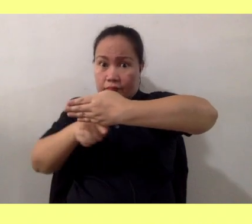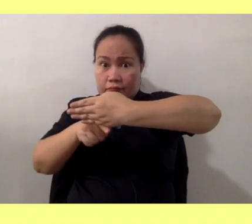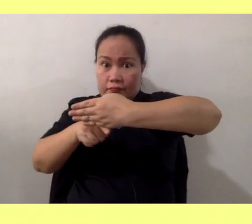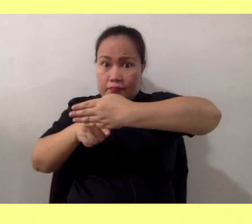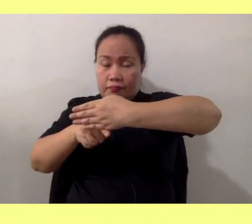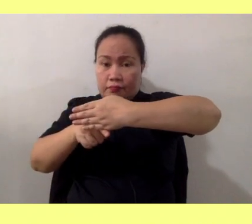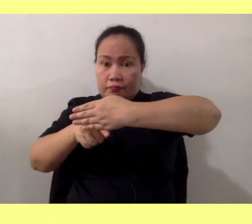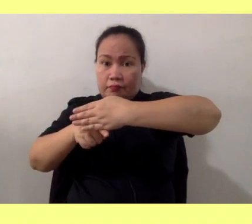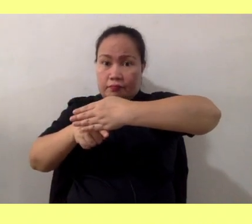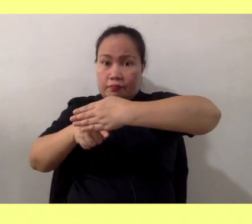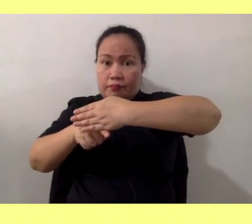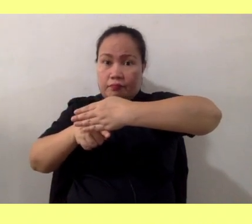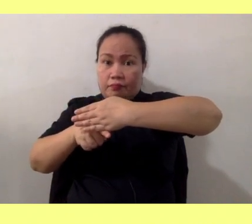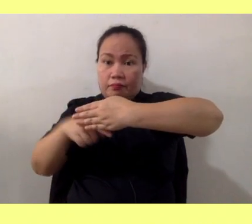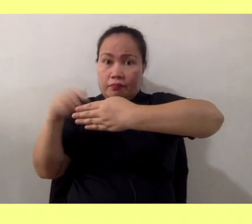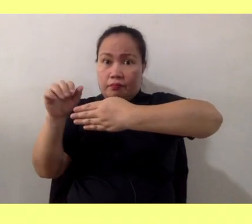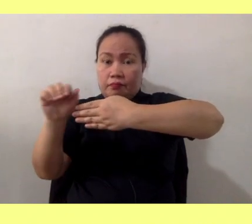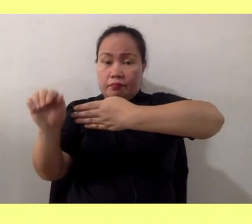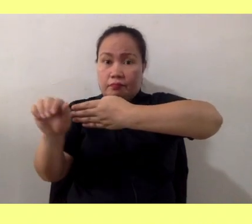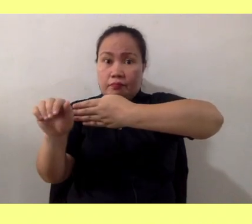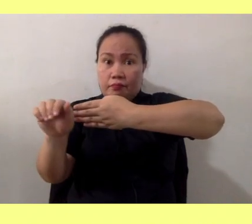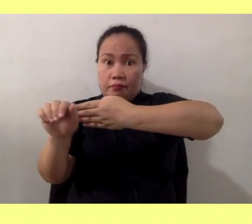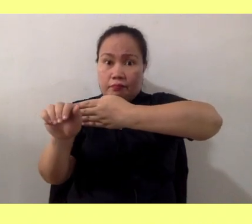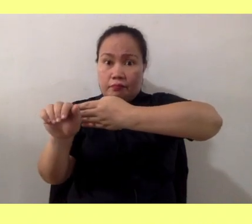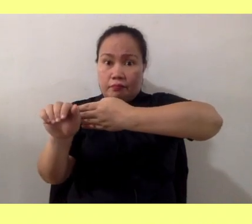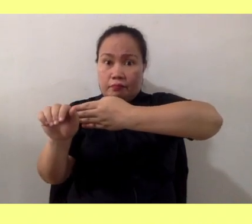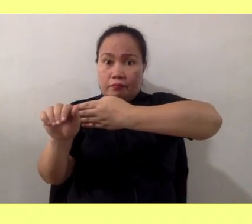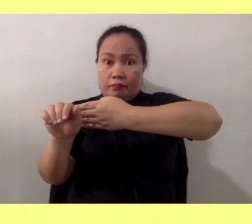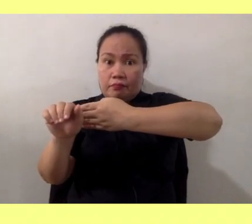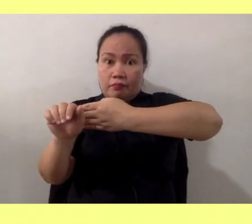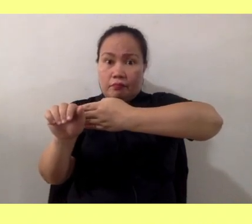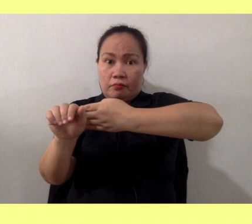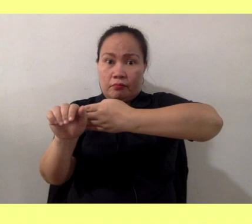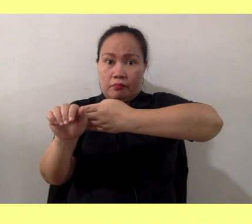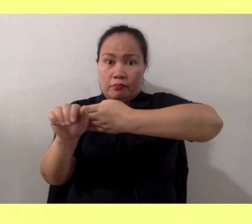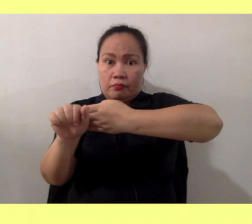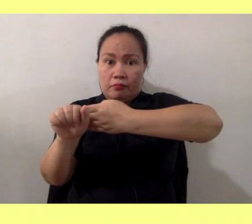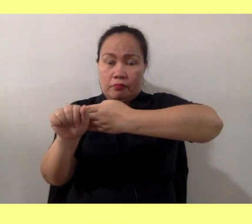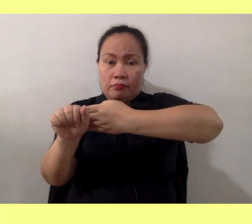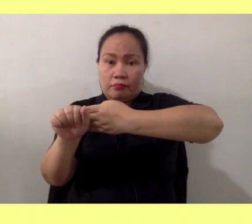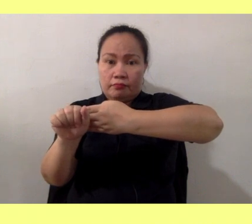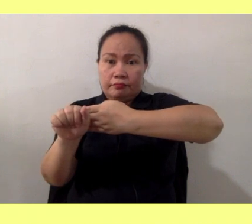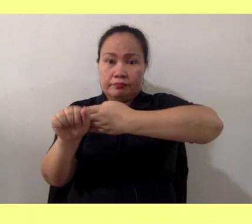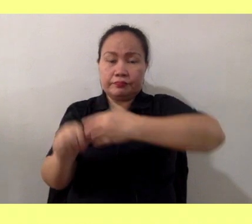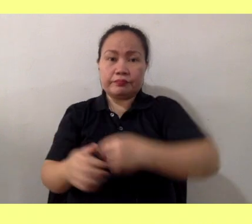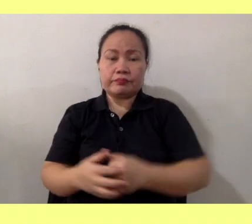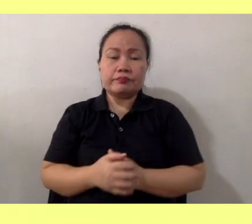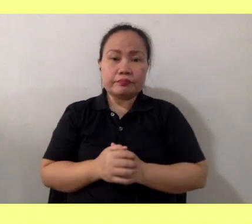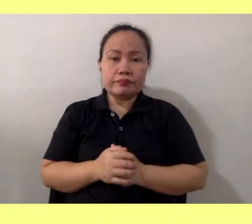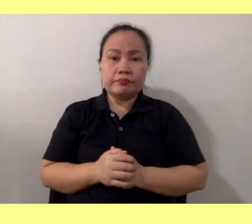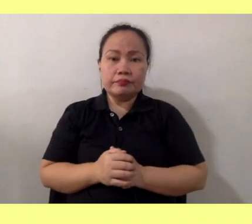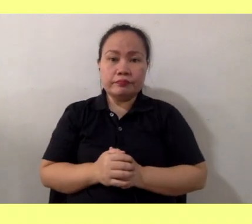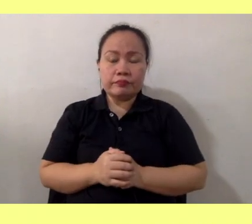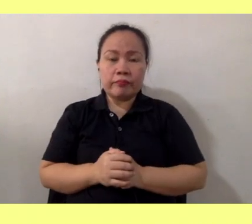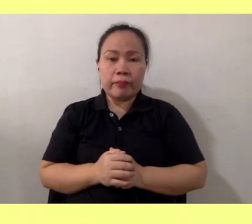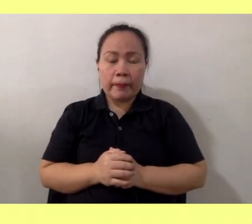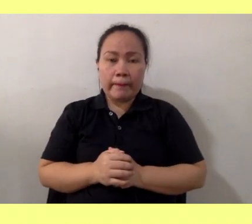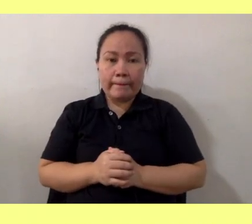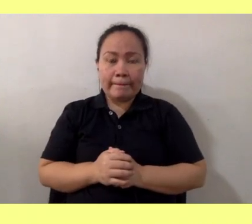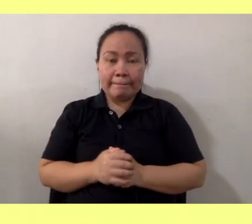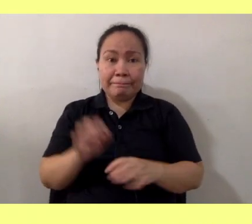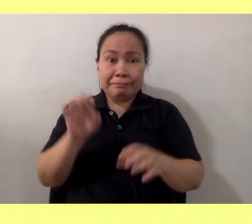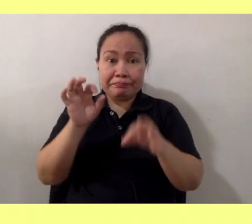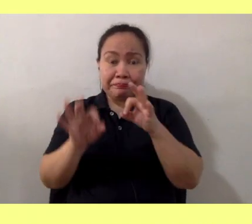Okay? So, tas nandito si A. Array AB pa rin yun. Kasi ang lagi nyo titingnan kahit pabaliktad